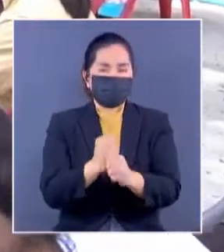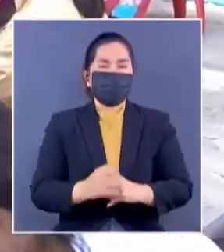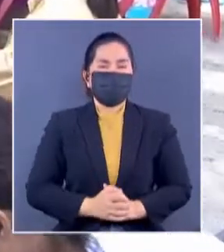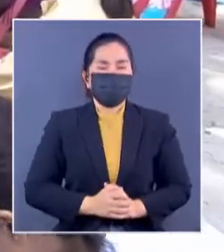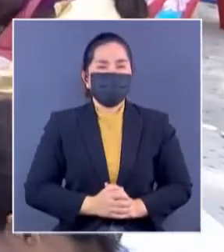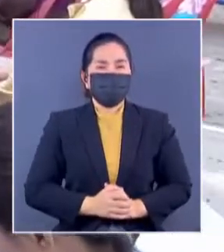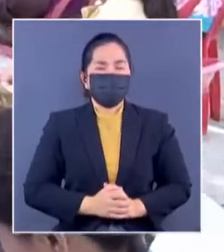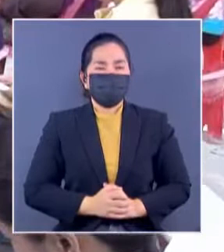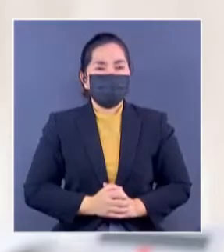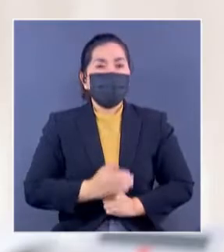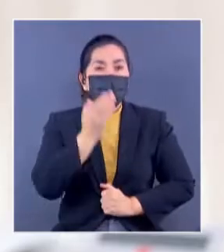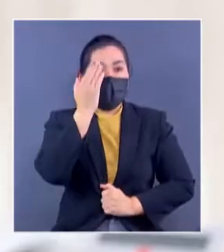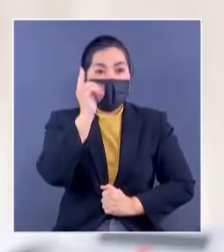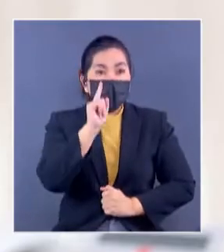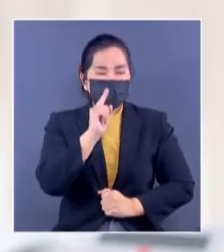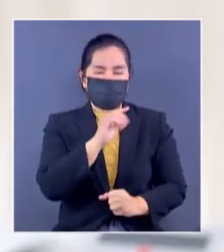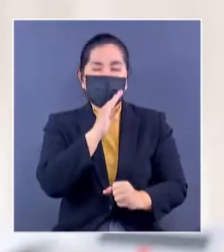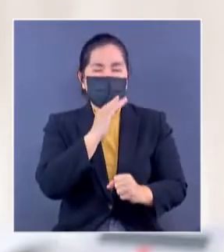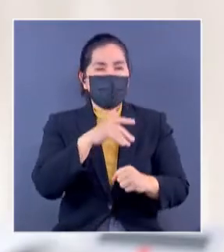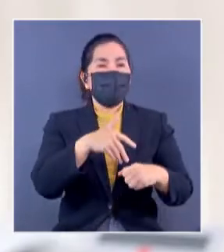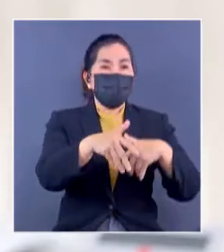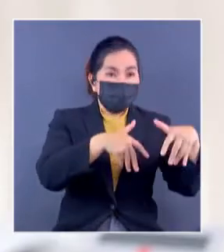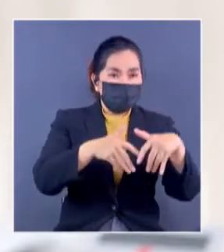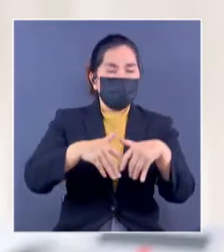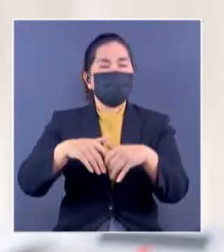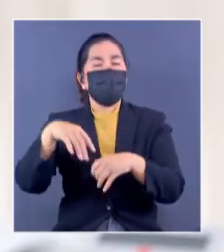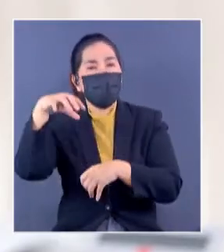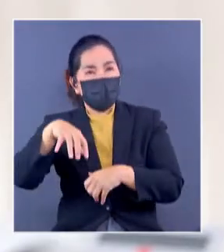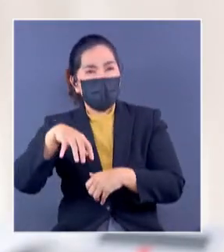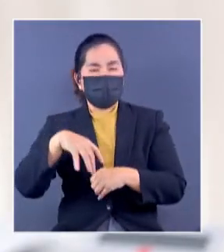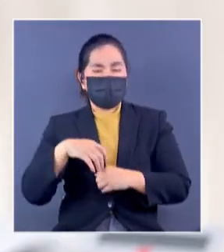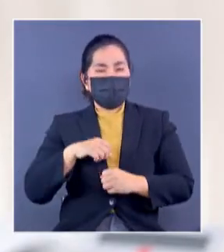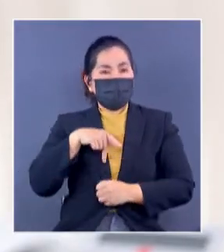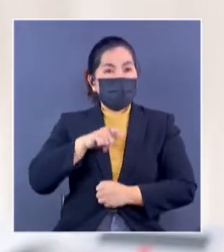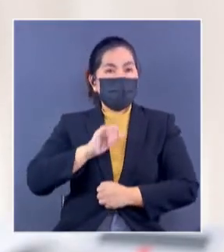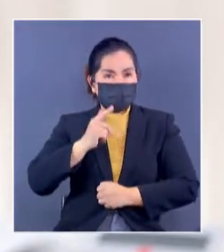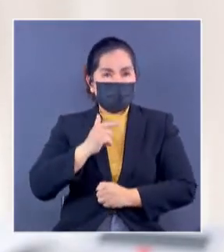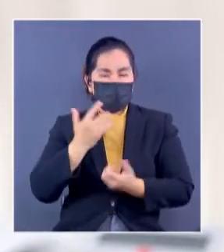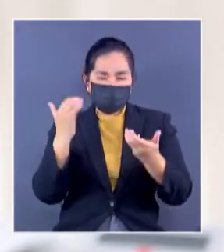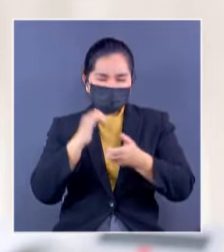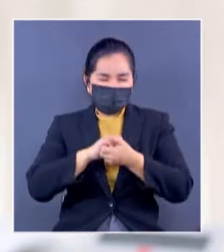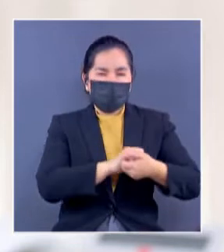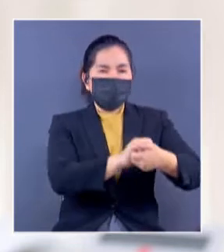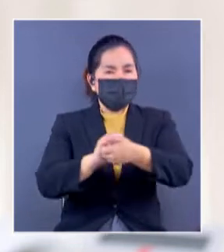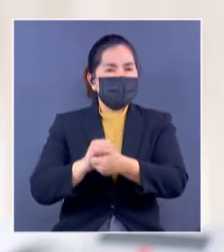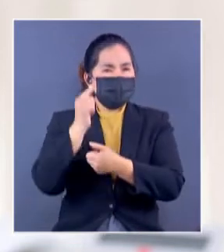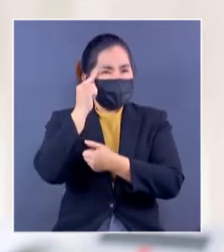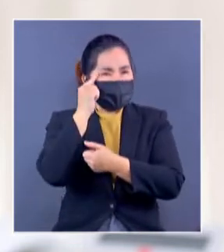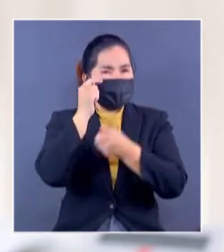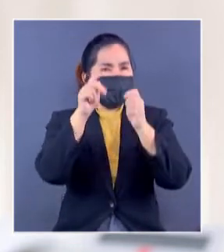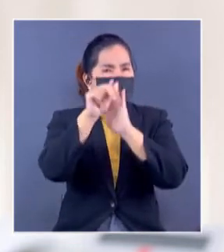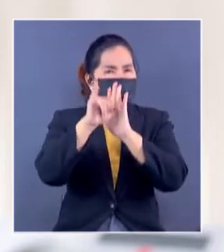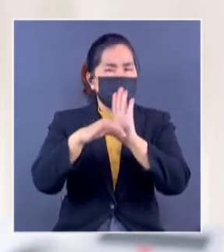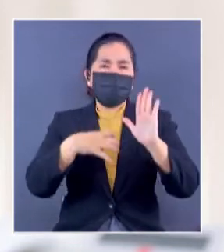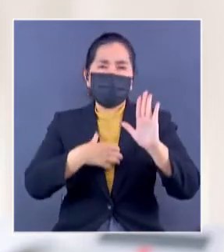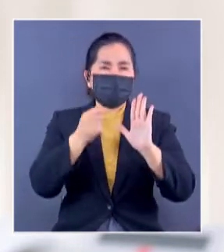กับสถาบันซึ่งการเข้ามาร่วมในการกำหนดเชิงนโยบายด้วยกันในการร่วมคิดร่วมออกแบ